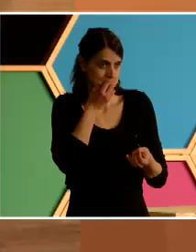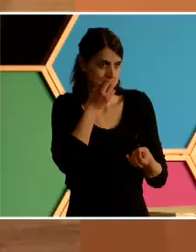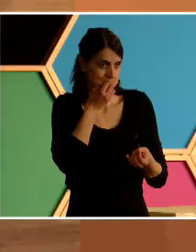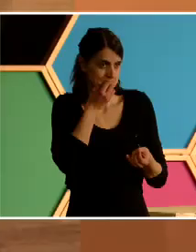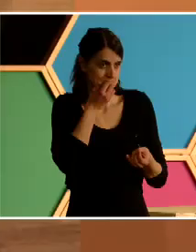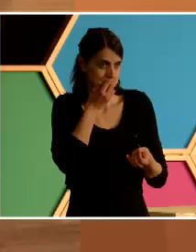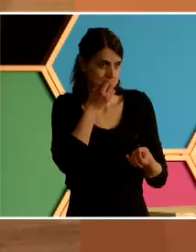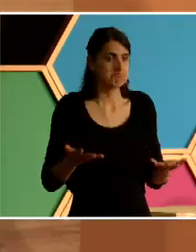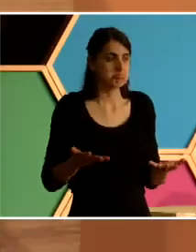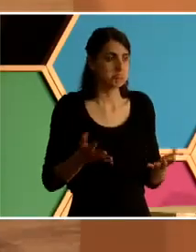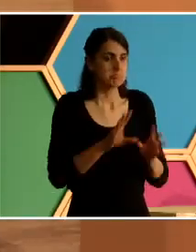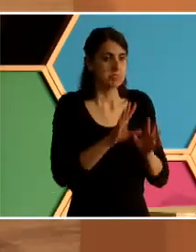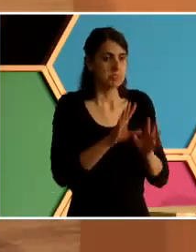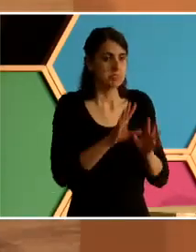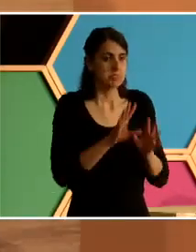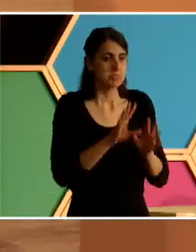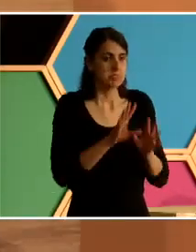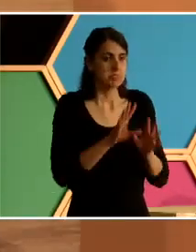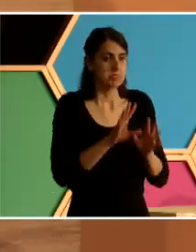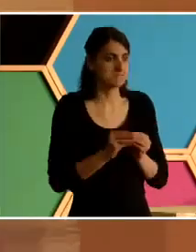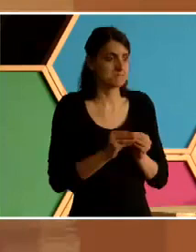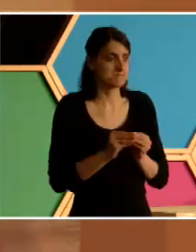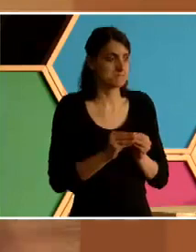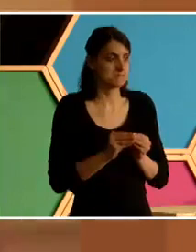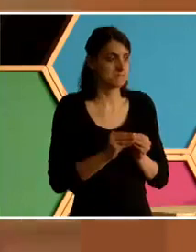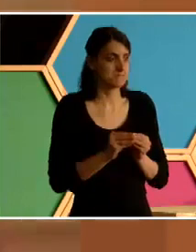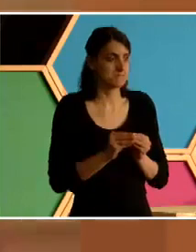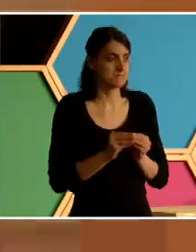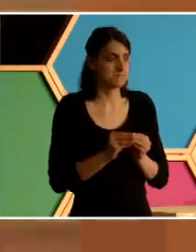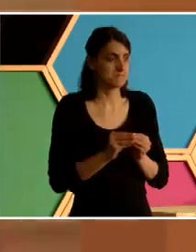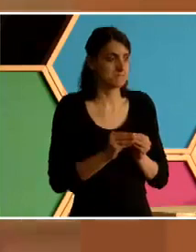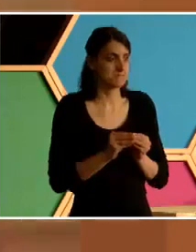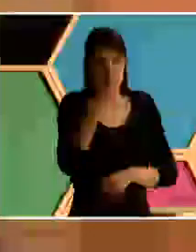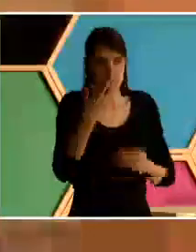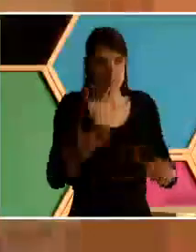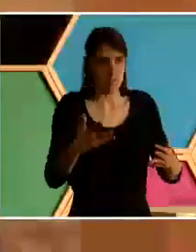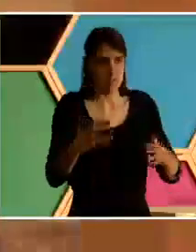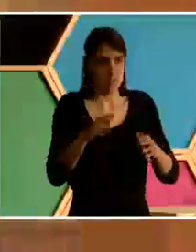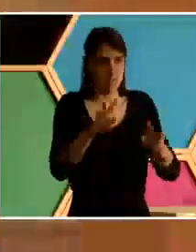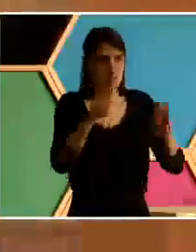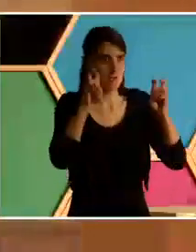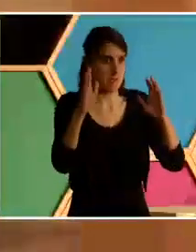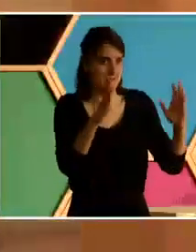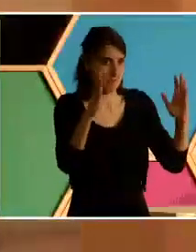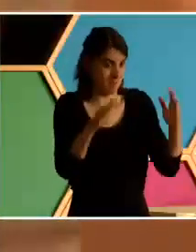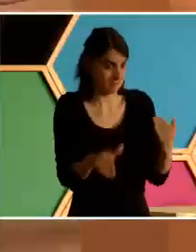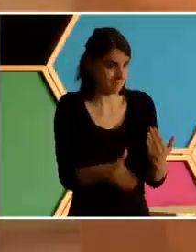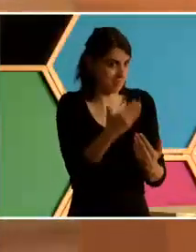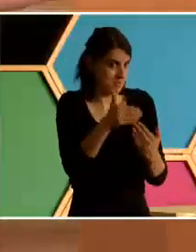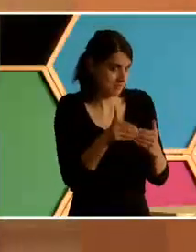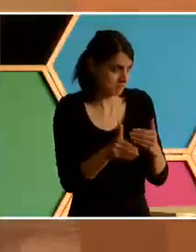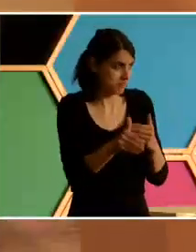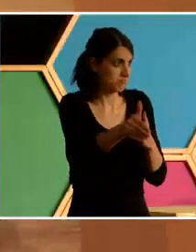jo simplement dic que això, que crec que ara comença una nova etapa, que això també crec que és important, no? Que hem